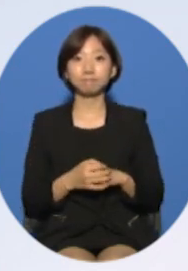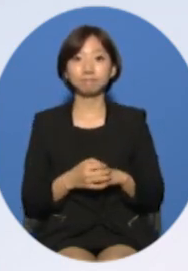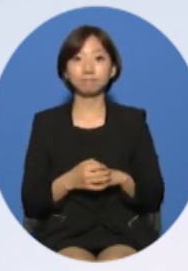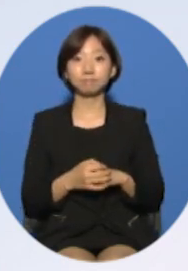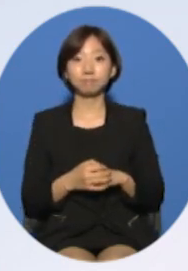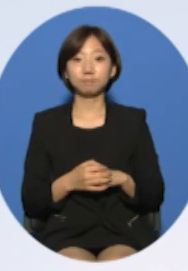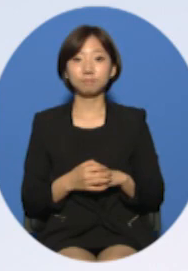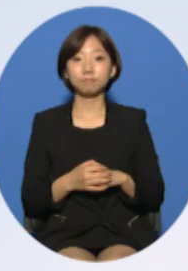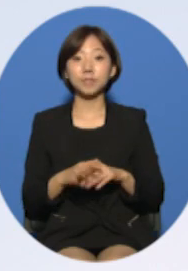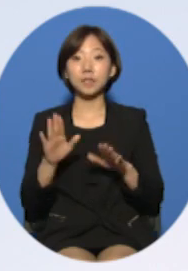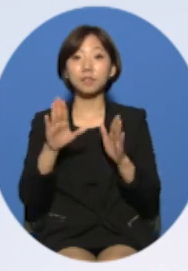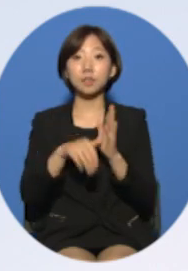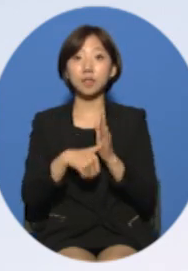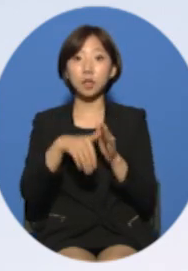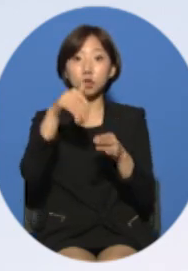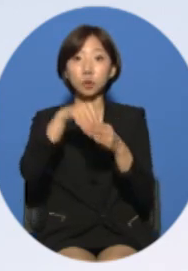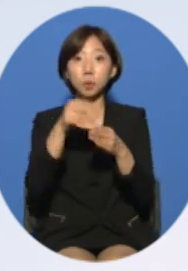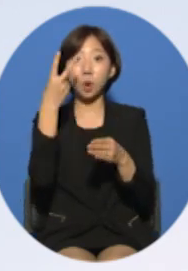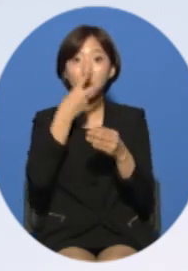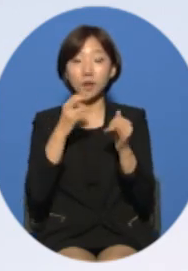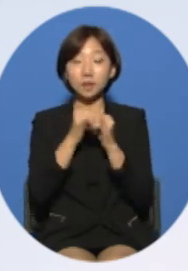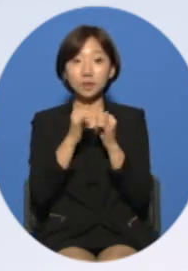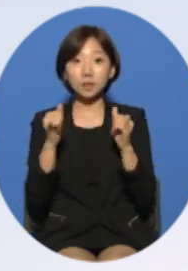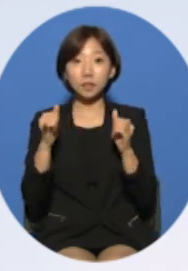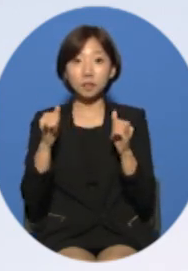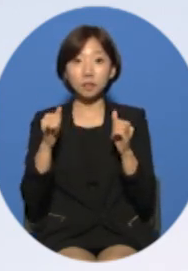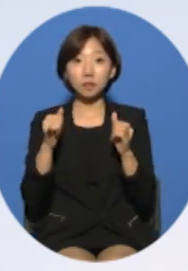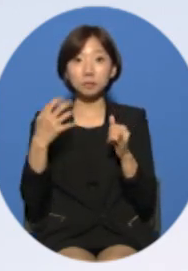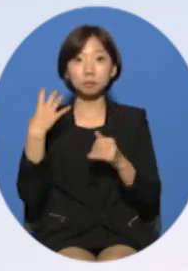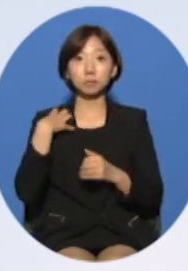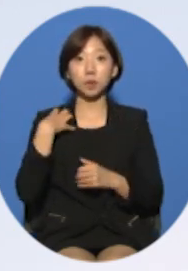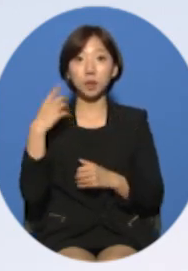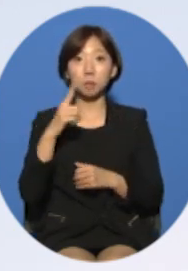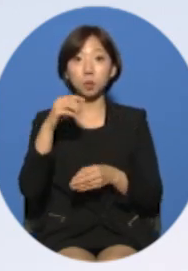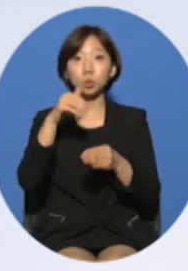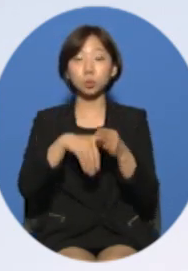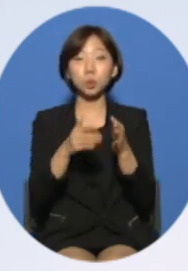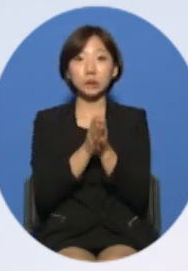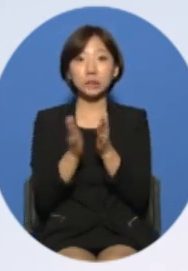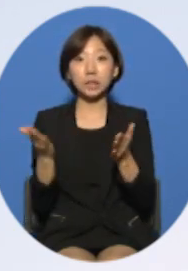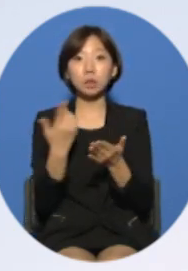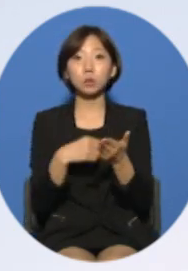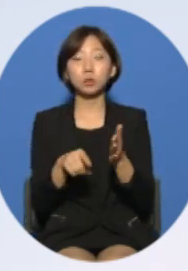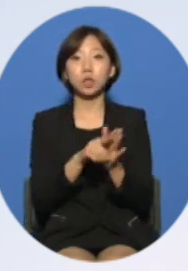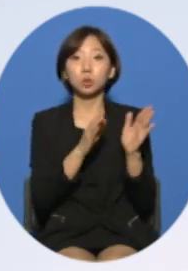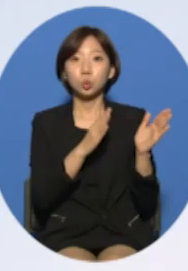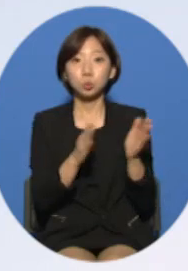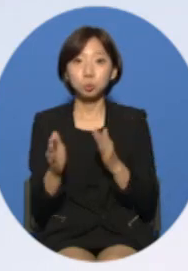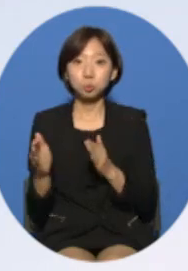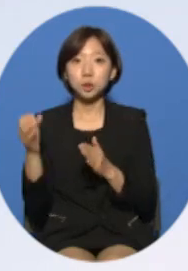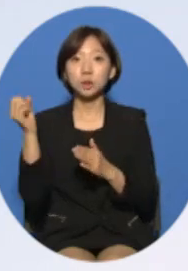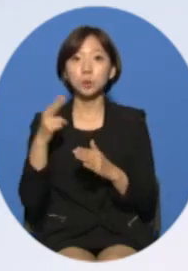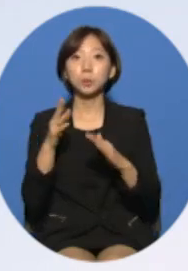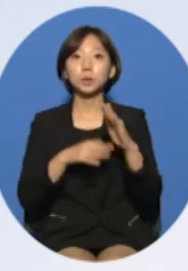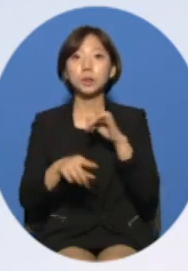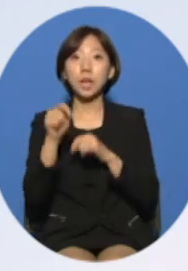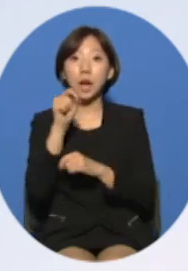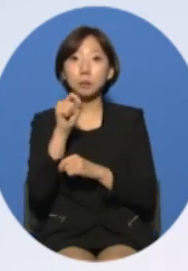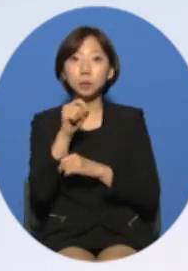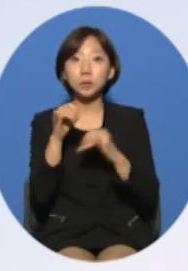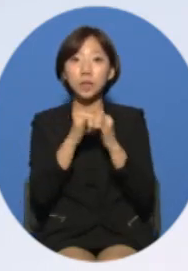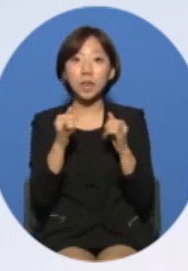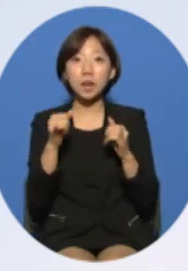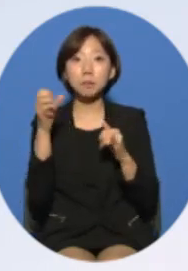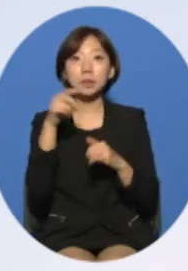이때는 이제 투표관리관은 투표 시작을 위해서 여러 가지 네. 준비도 하면서 투표 사무원들한테 그 임무도 다시